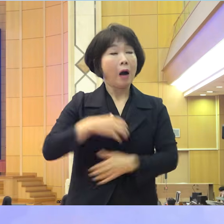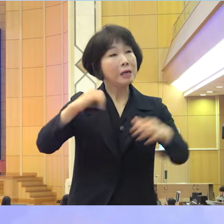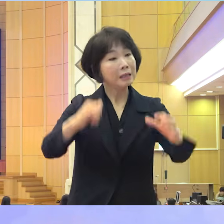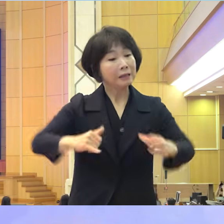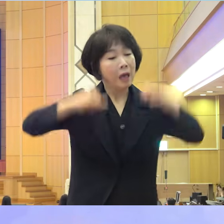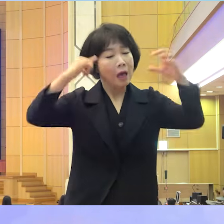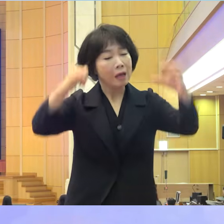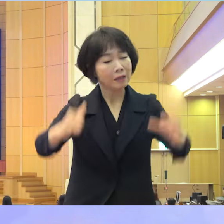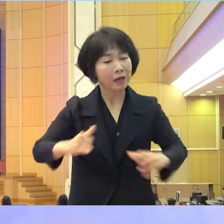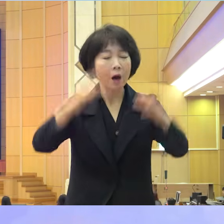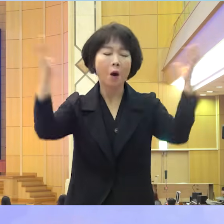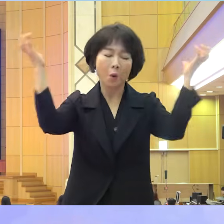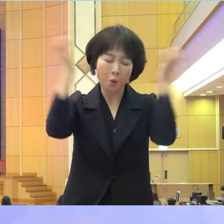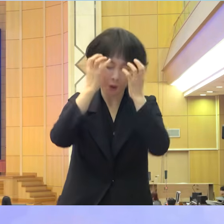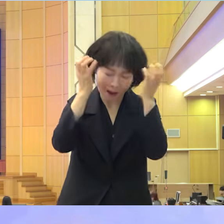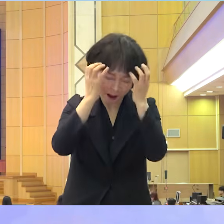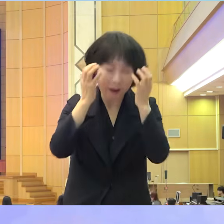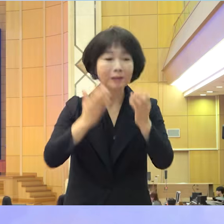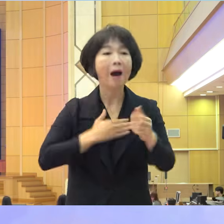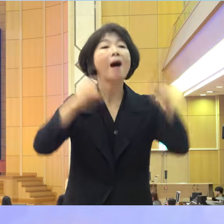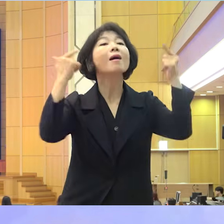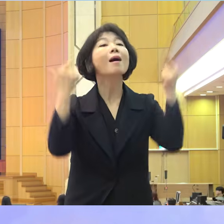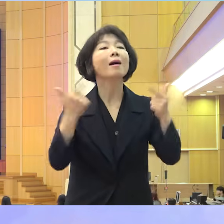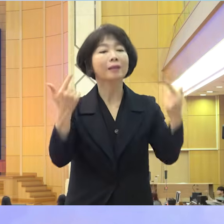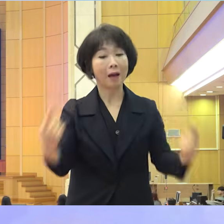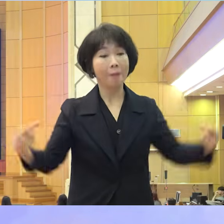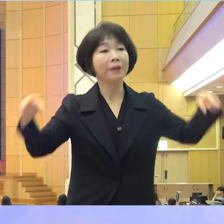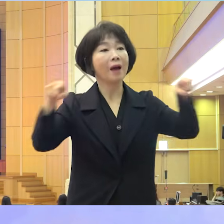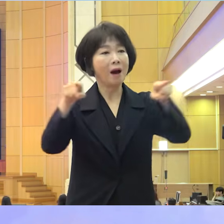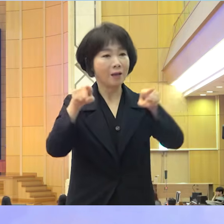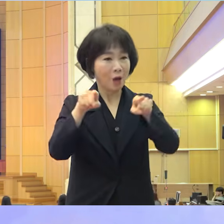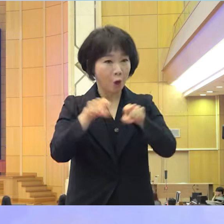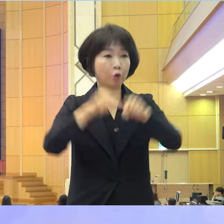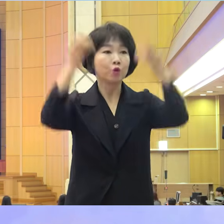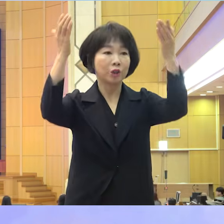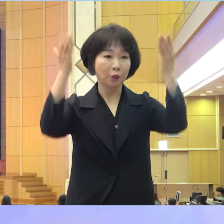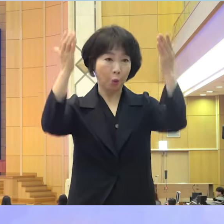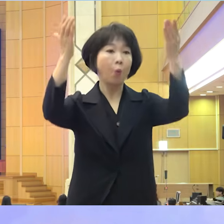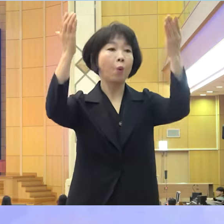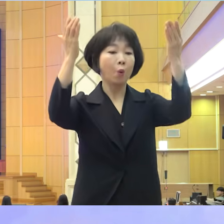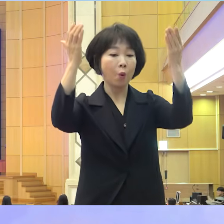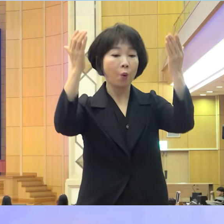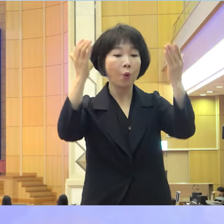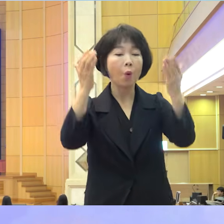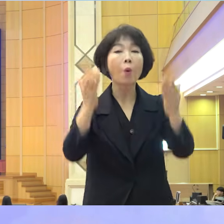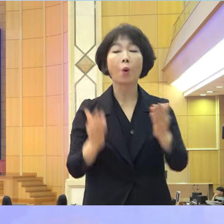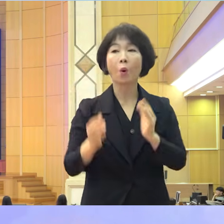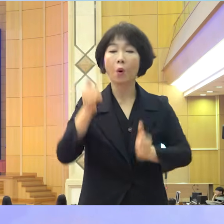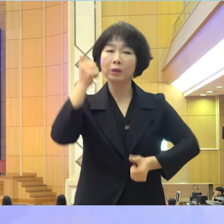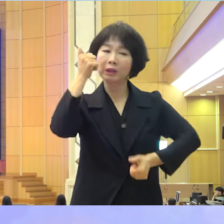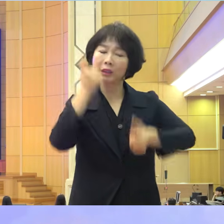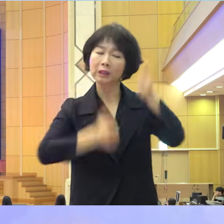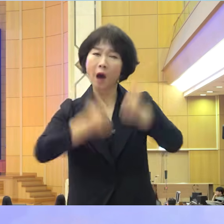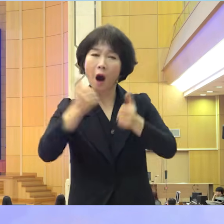이 세상 고락간 나와 항상 같이 하여 주시고